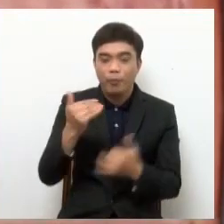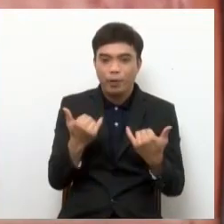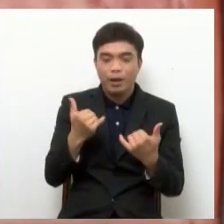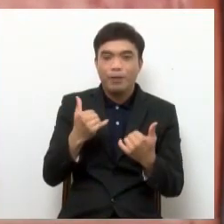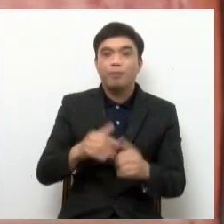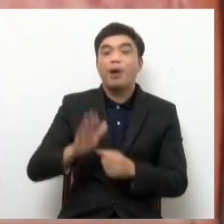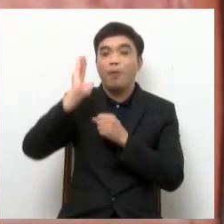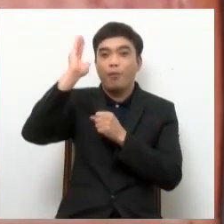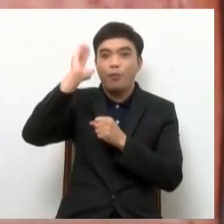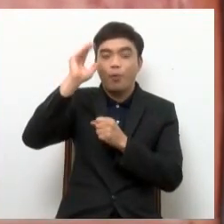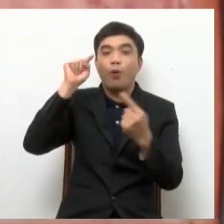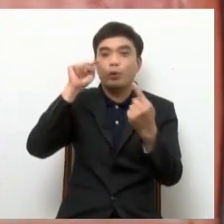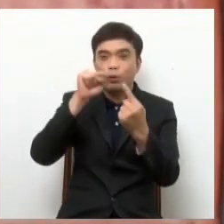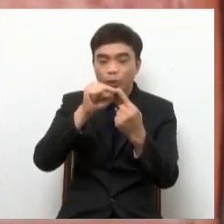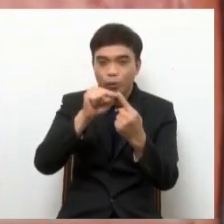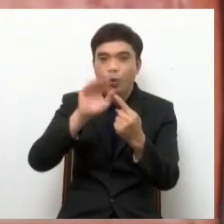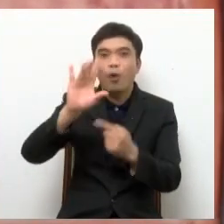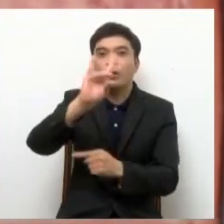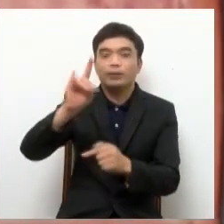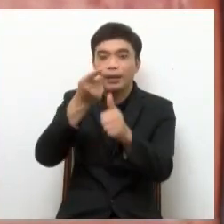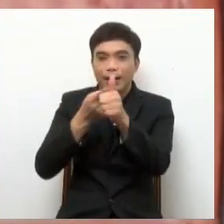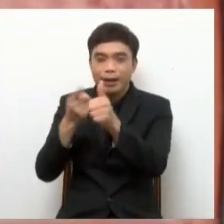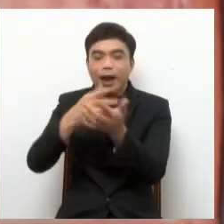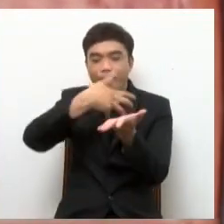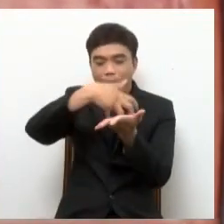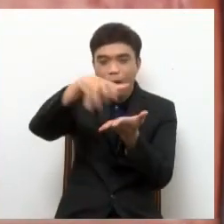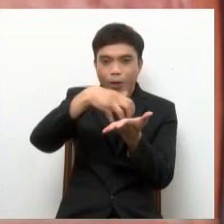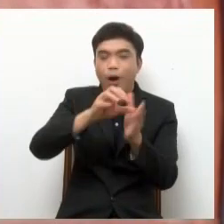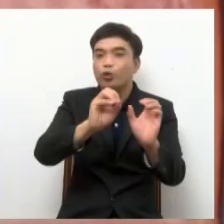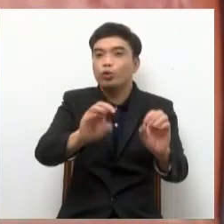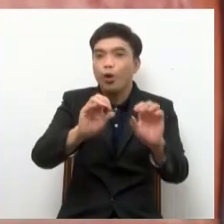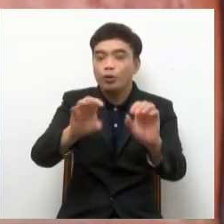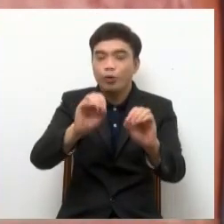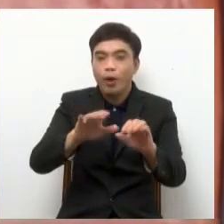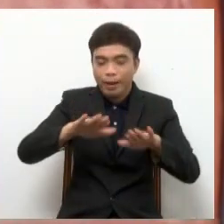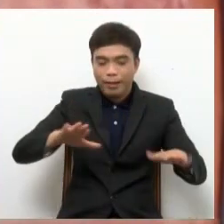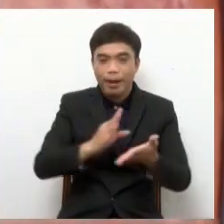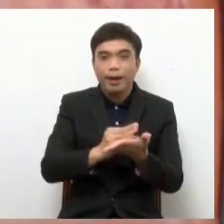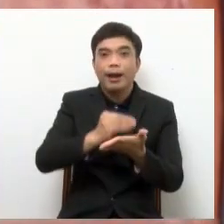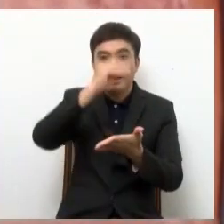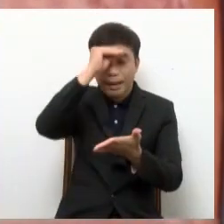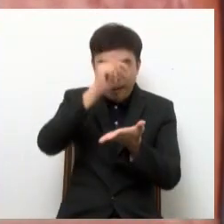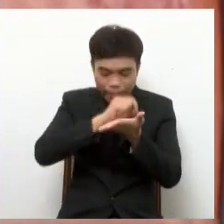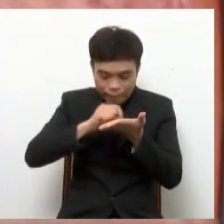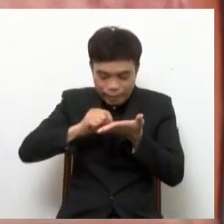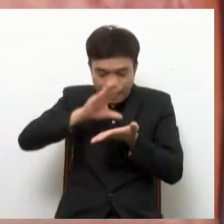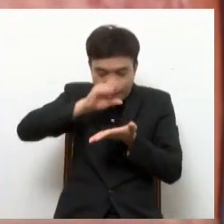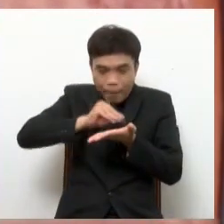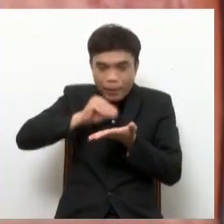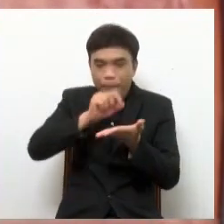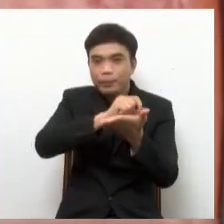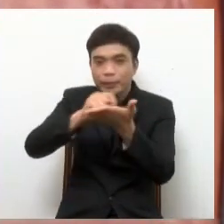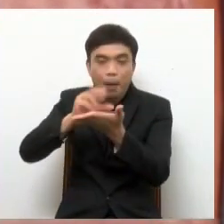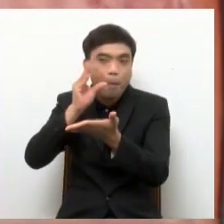นะครับจากเขตห้ามล่าสัตว์ป่าเขาภูหลวงก็มาให้ความรู้กับนักเรียนนักเรียนก็ได้จดบันทึกความรู้ต่างๆ